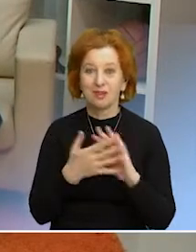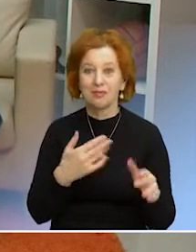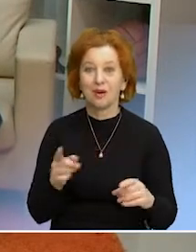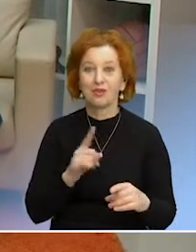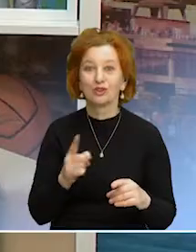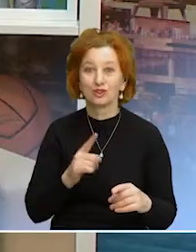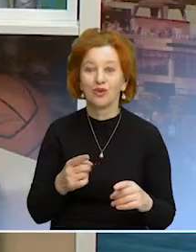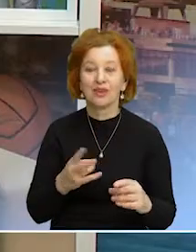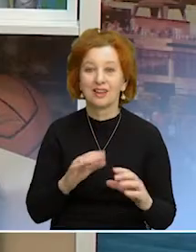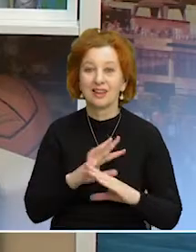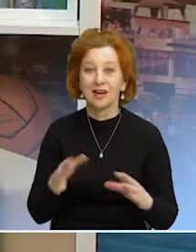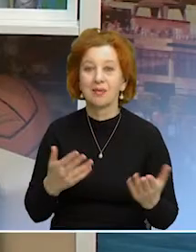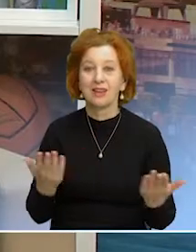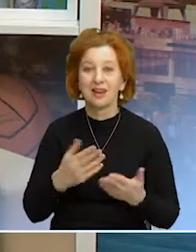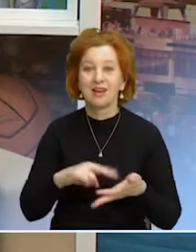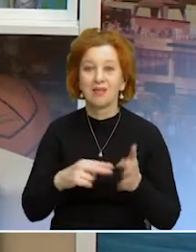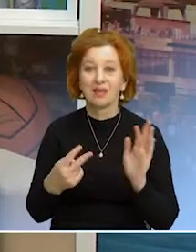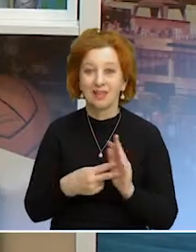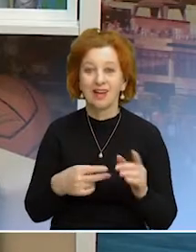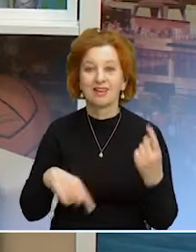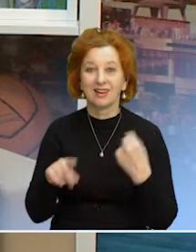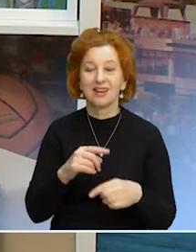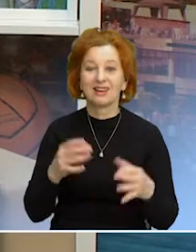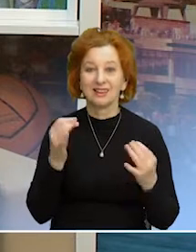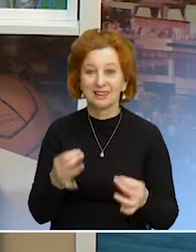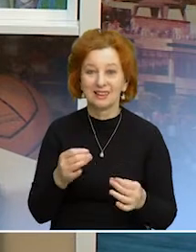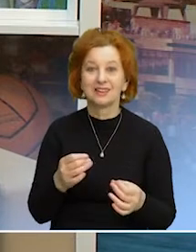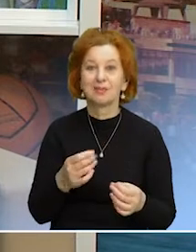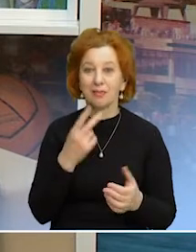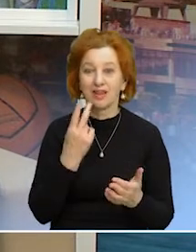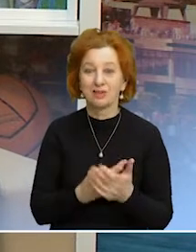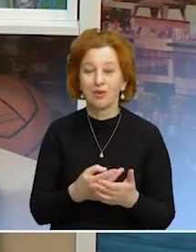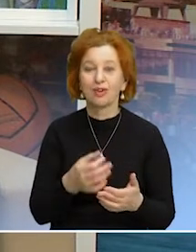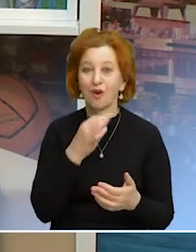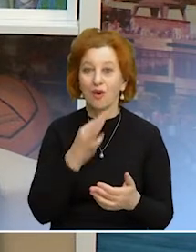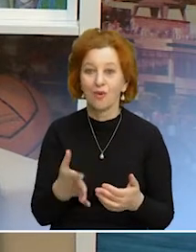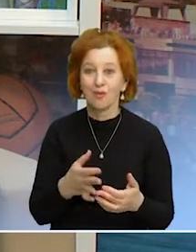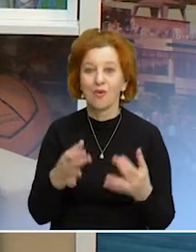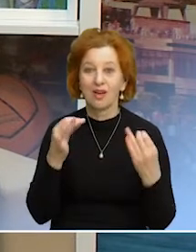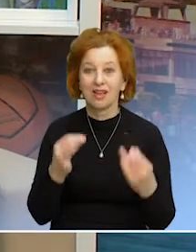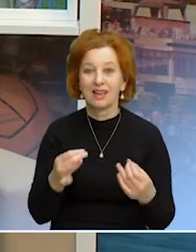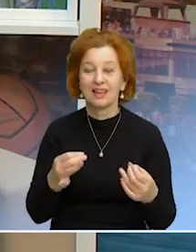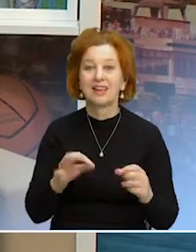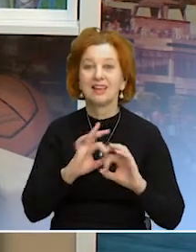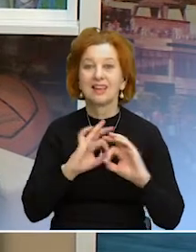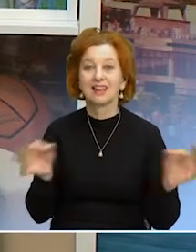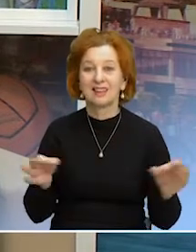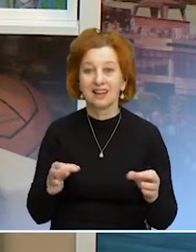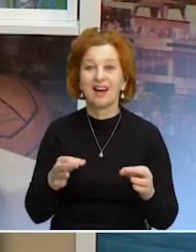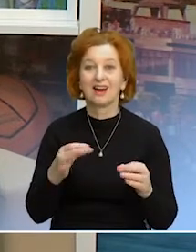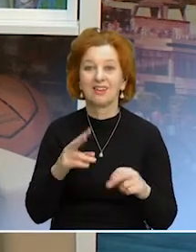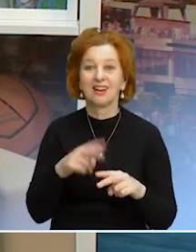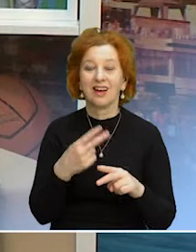понимаю, раз вы не разглашаете никаких секретов в плане персонажей ху из ху, как говорится, да и вообще, в принципе, их не будет, персонажей. Это будут реальные, не